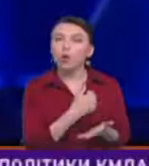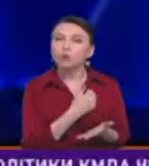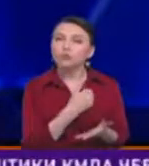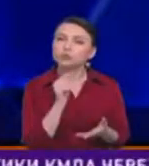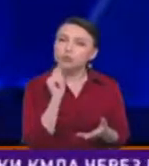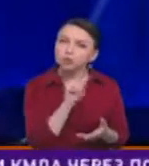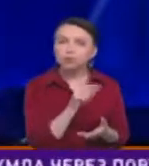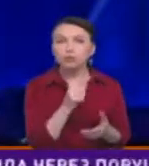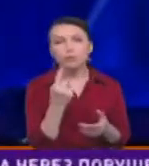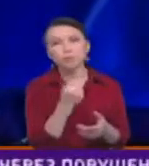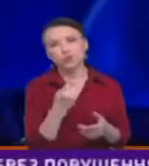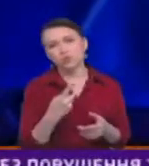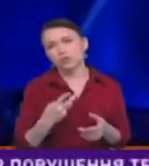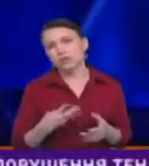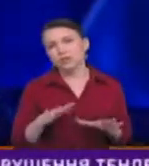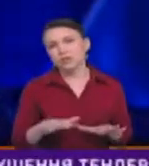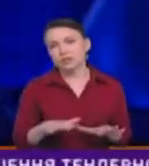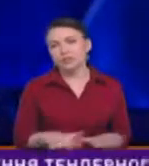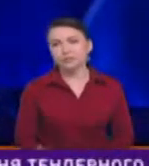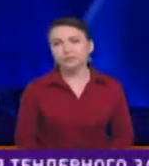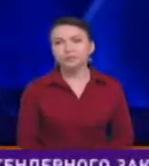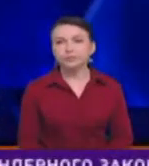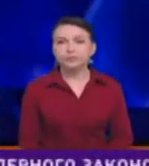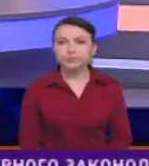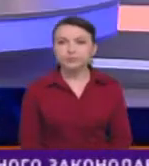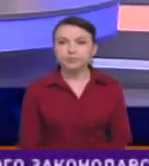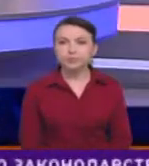на тому, на першому, другому, четвертому, п'ятому, шостому місцях.